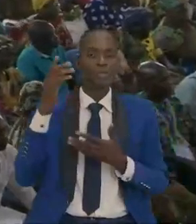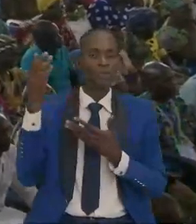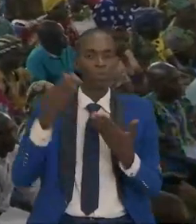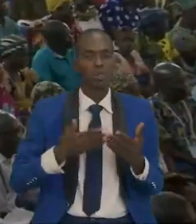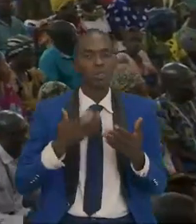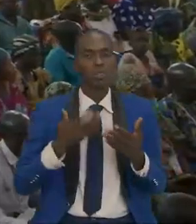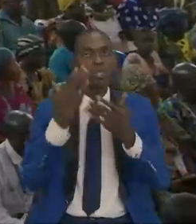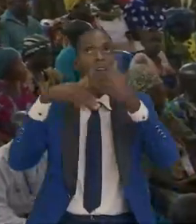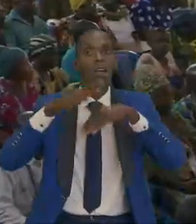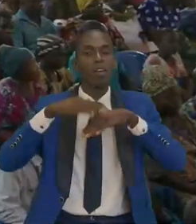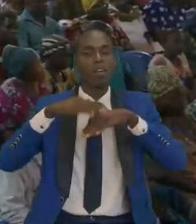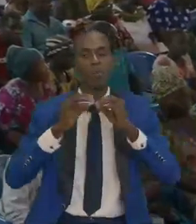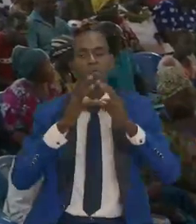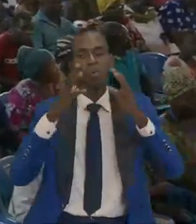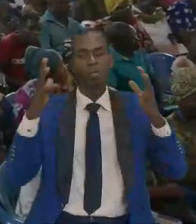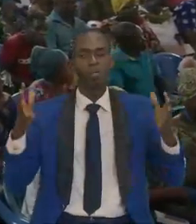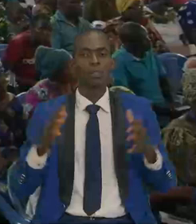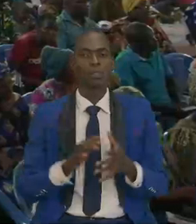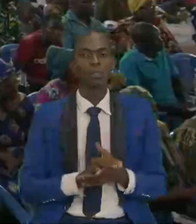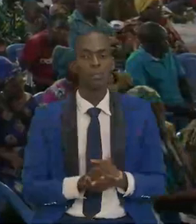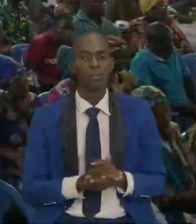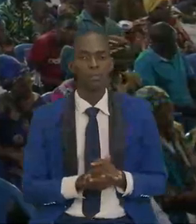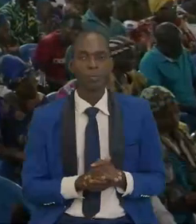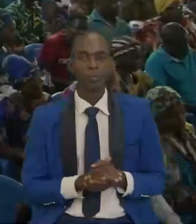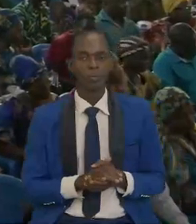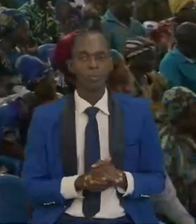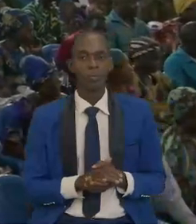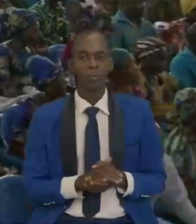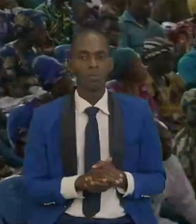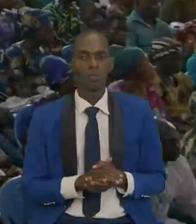à tout l'organisme, l'abondance du ciel.